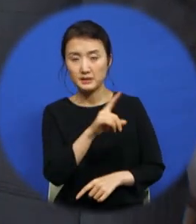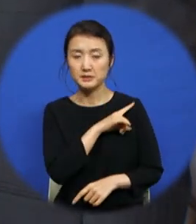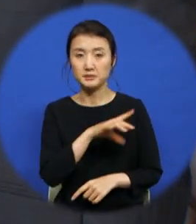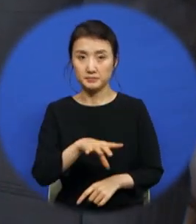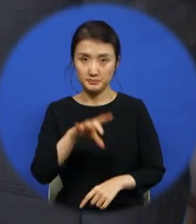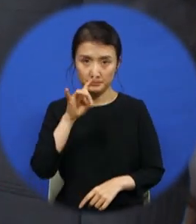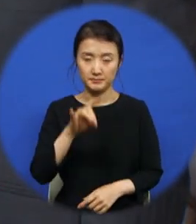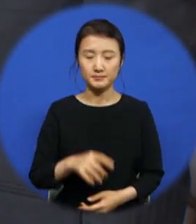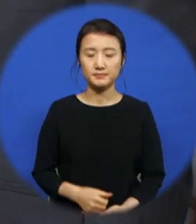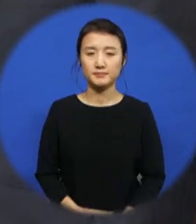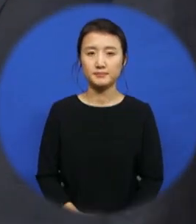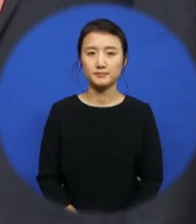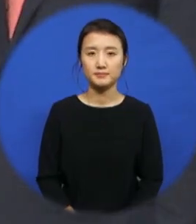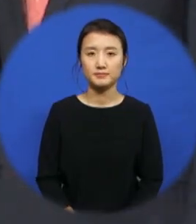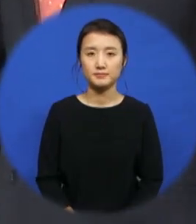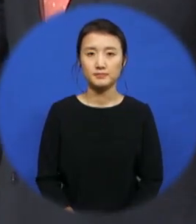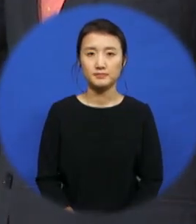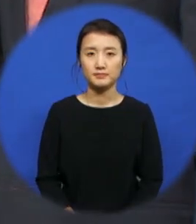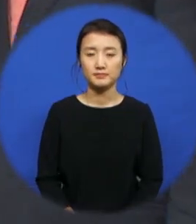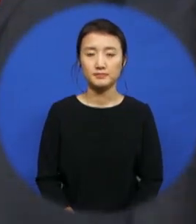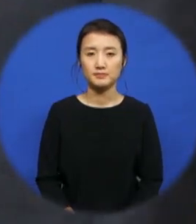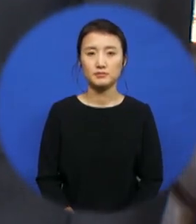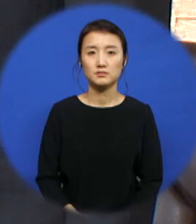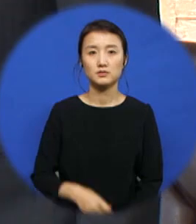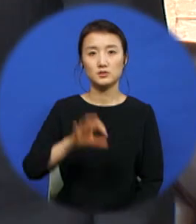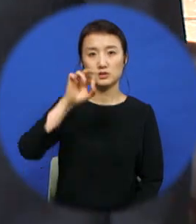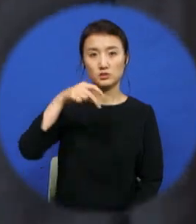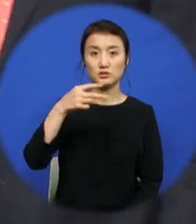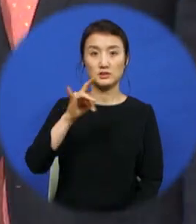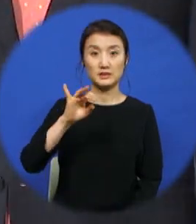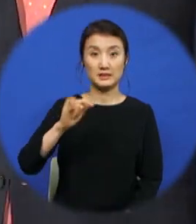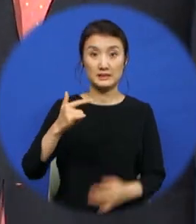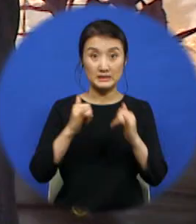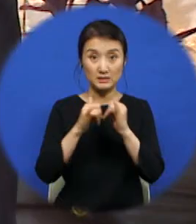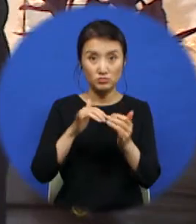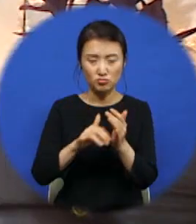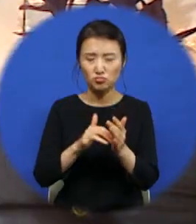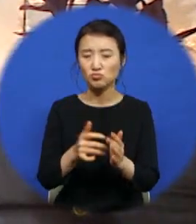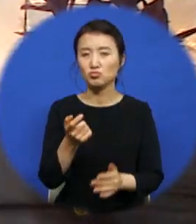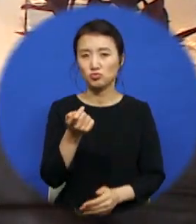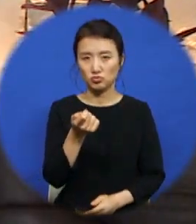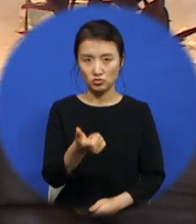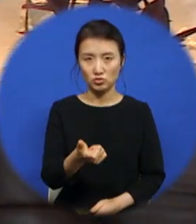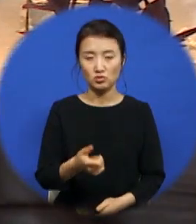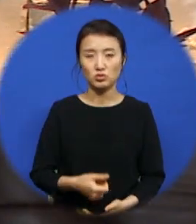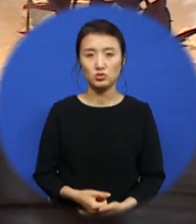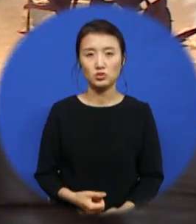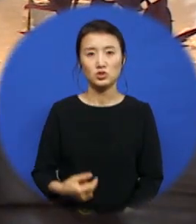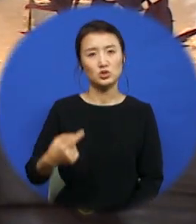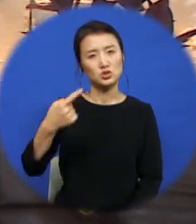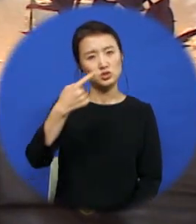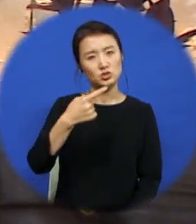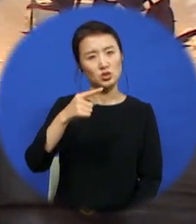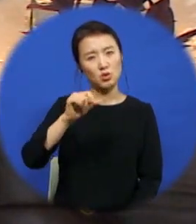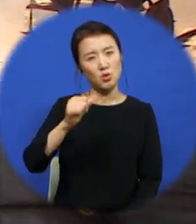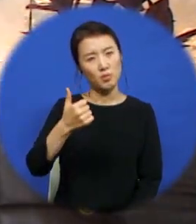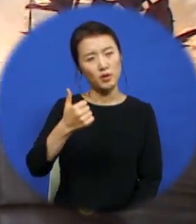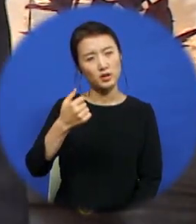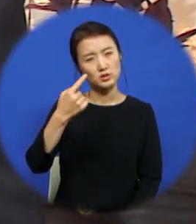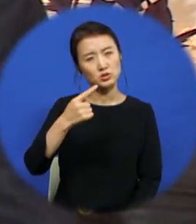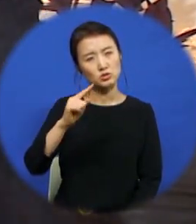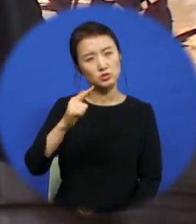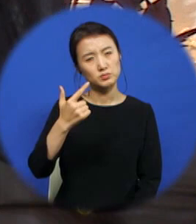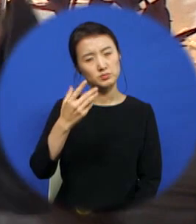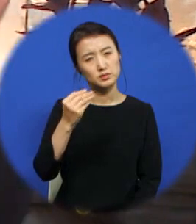하겠습니다 여러분 유대인 인구는 참 작습니다 예 1500여 1600만 정덕